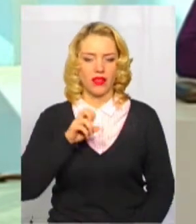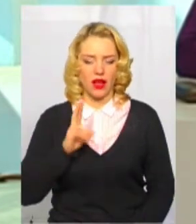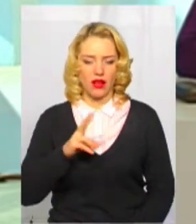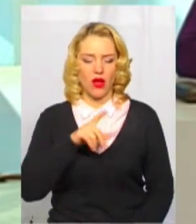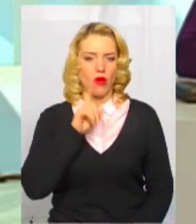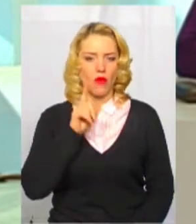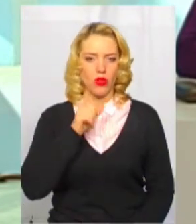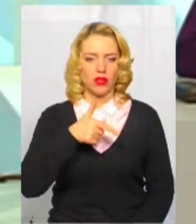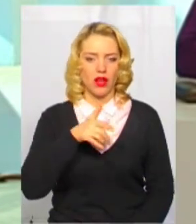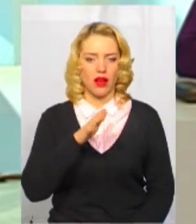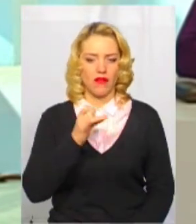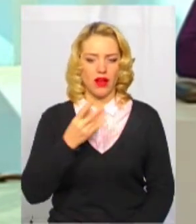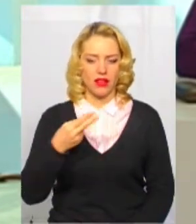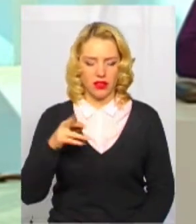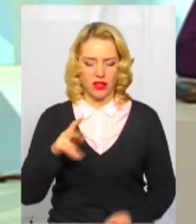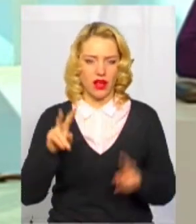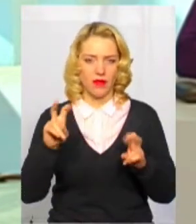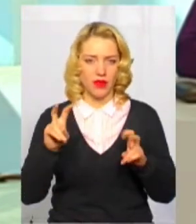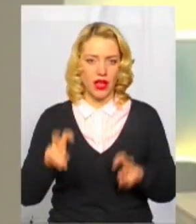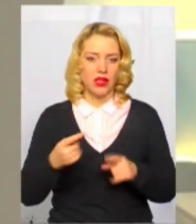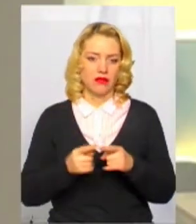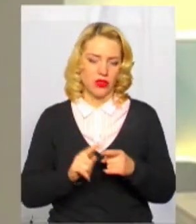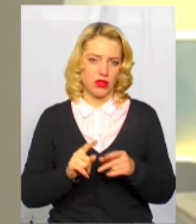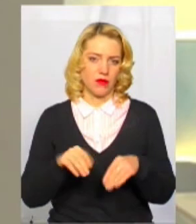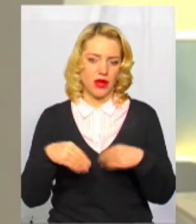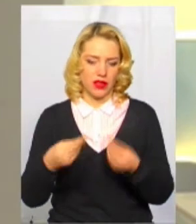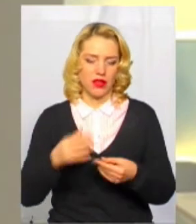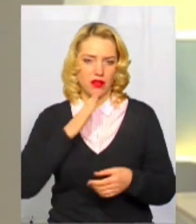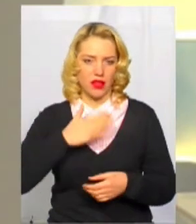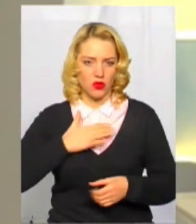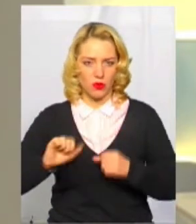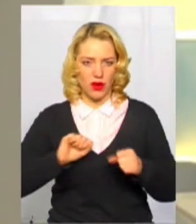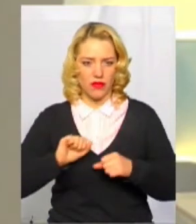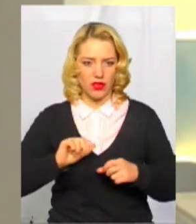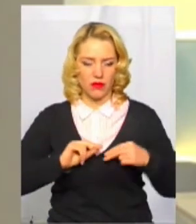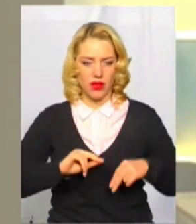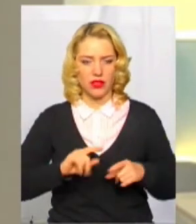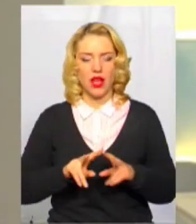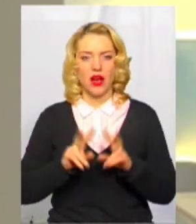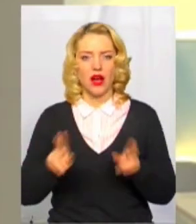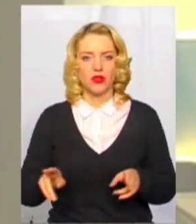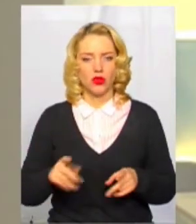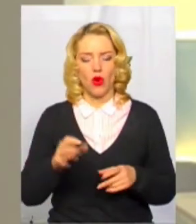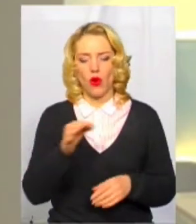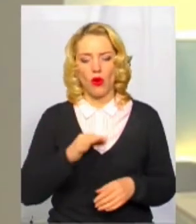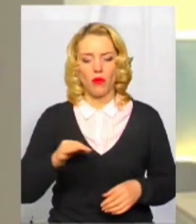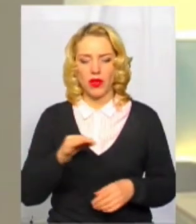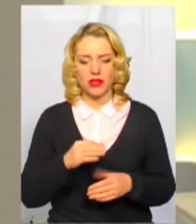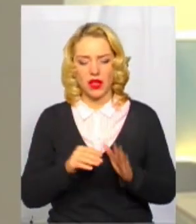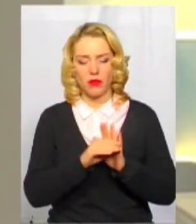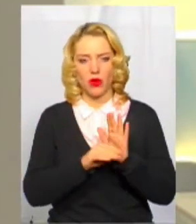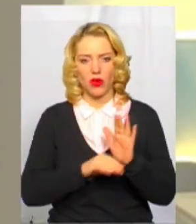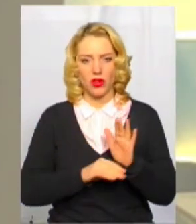соціального захисту, тому теж навідайтесь до наших управлінь. Аналогічно обласна програма оздоровлення теж